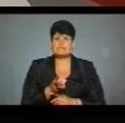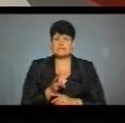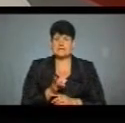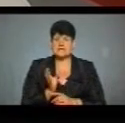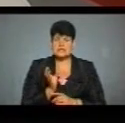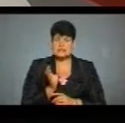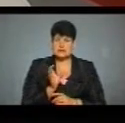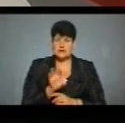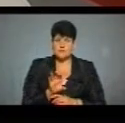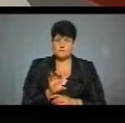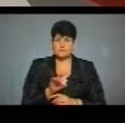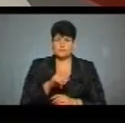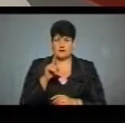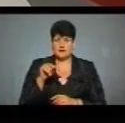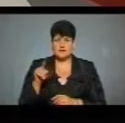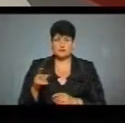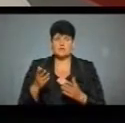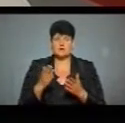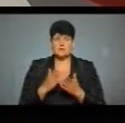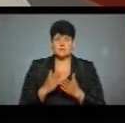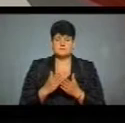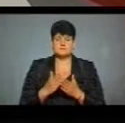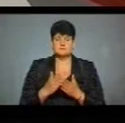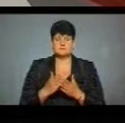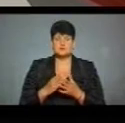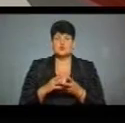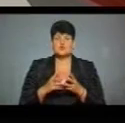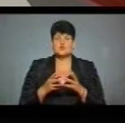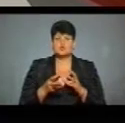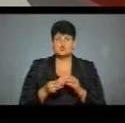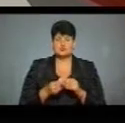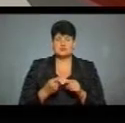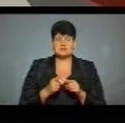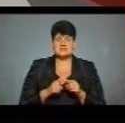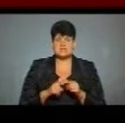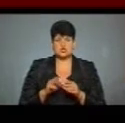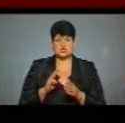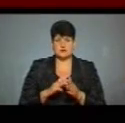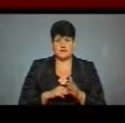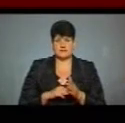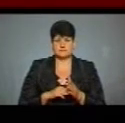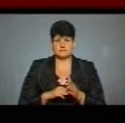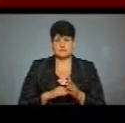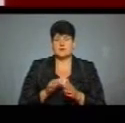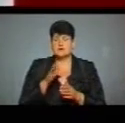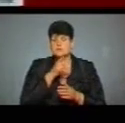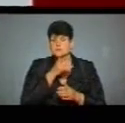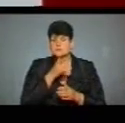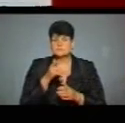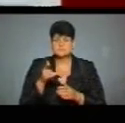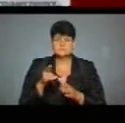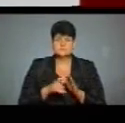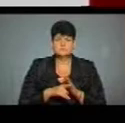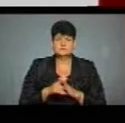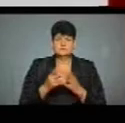відеоінформацію, відеографіку, де зображені суми цих штрафів. Термін рахується від